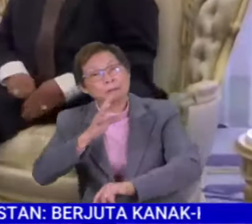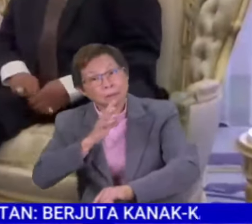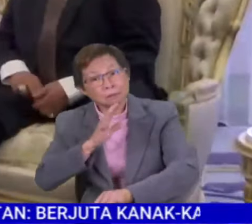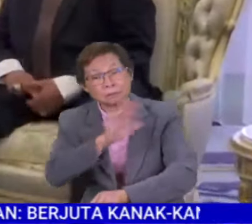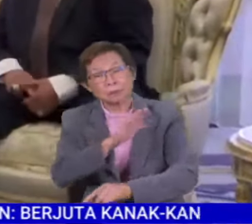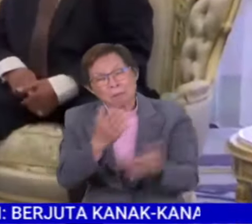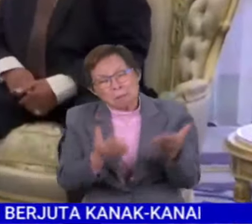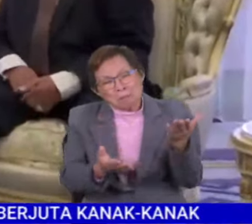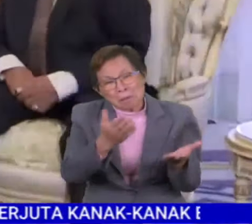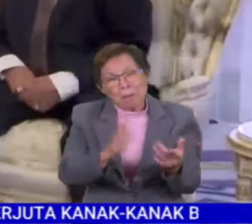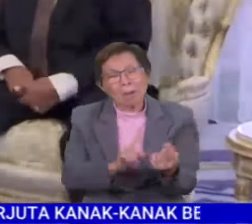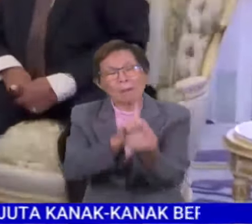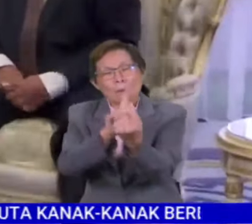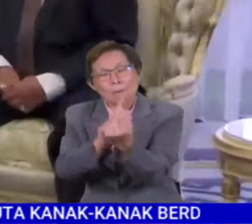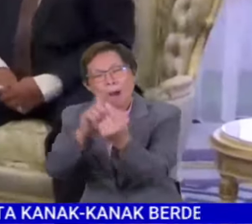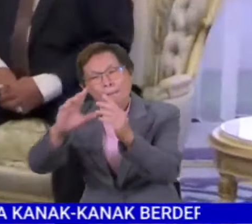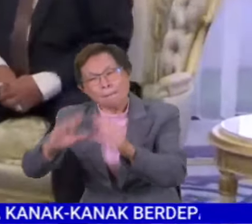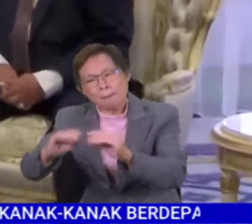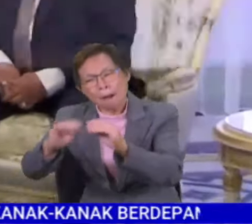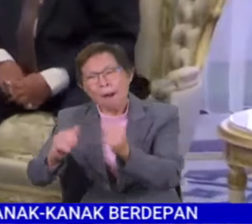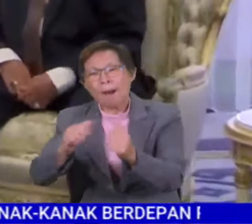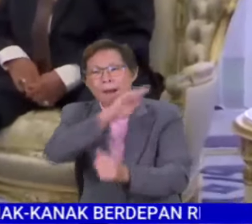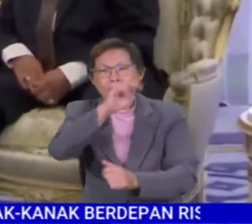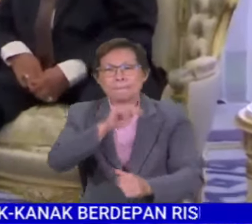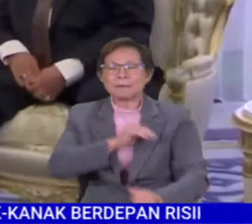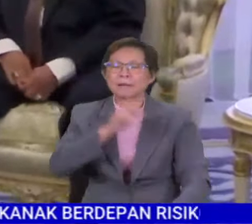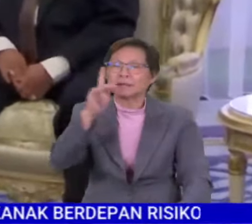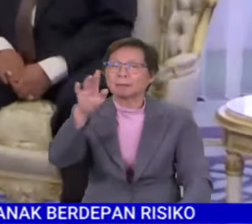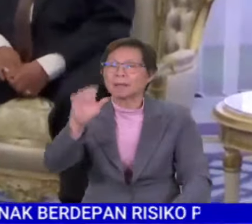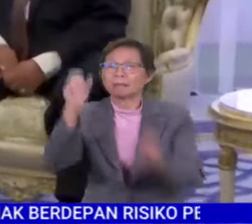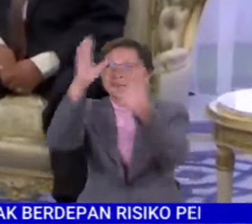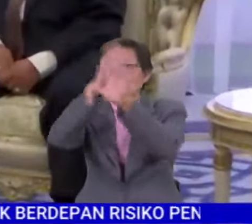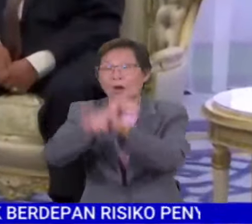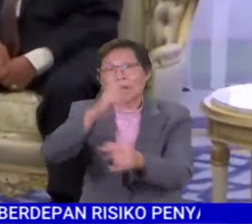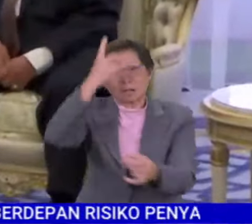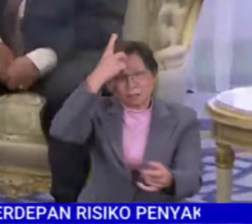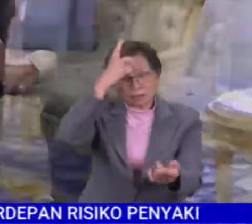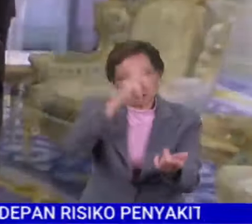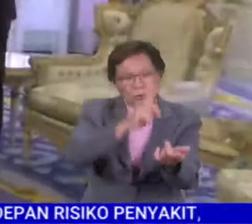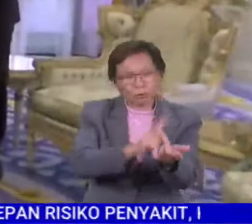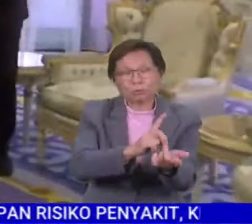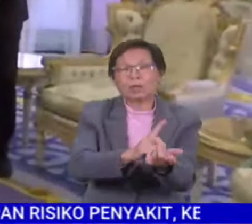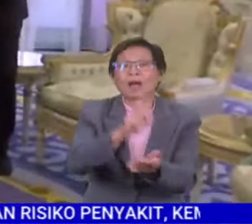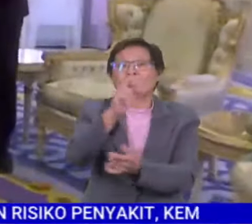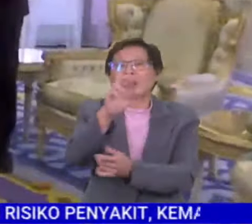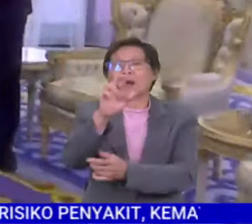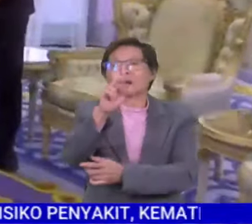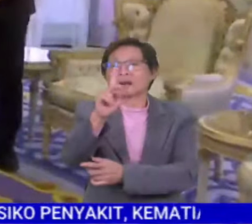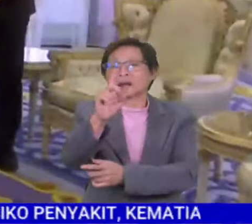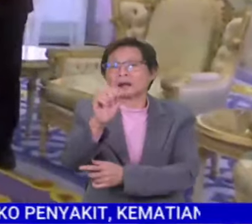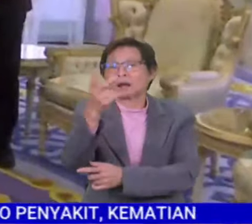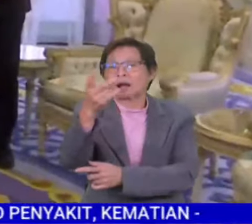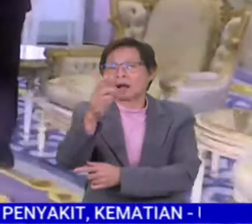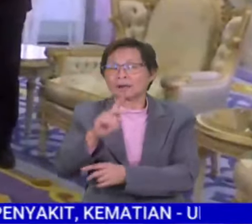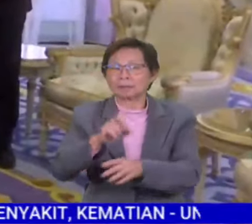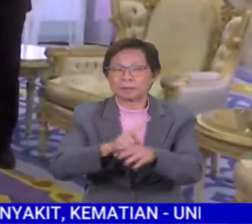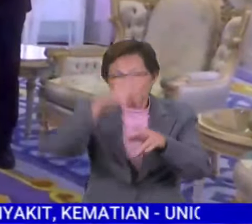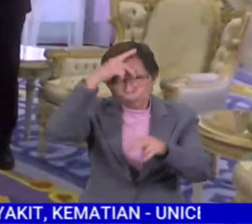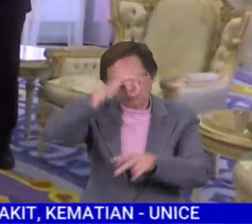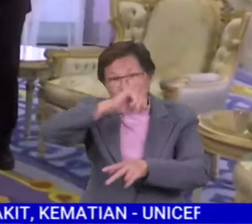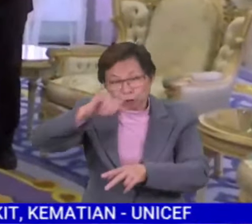beliau dijangka akan mengadakan perjumpaan bersama Menteri Belia dan Sukan Sarawak, Datuk Seri Abdul Karim Rahman Hamzah di Putrajaya pada bulan